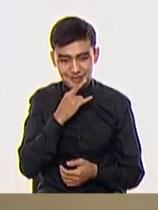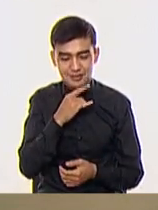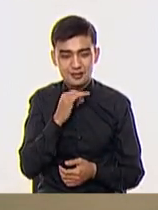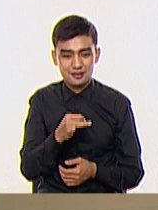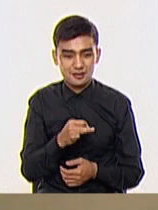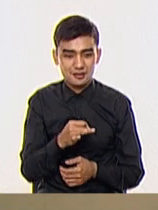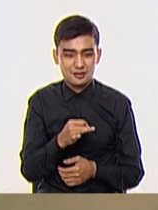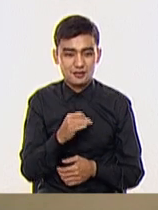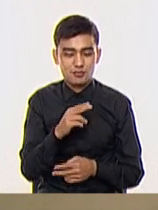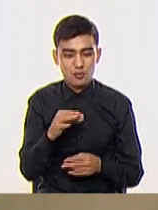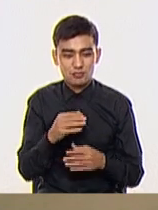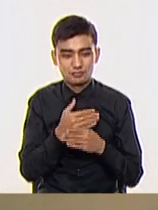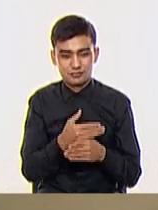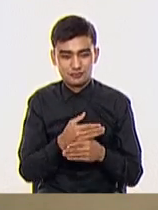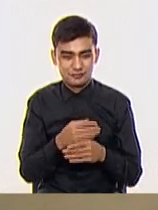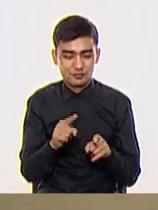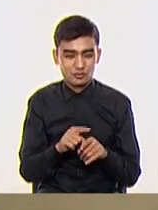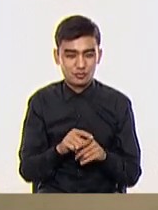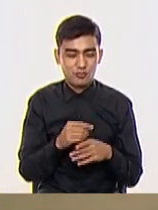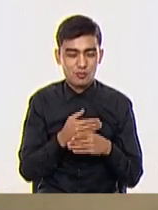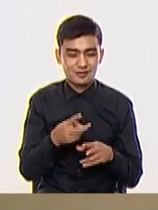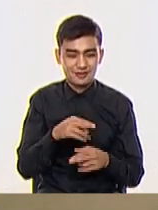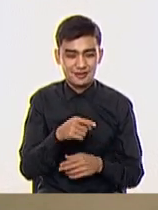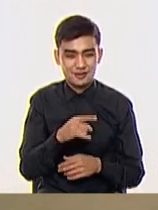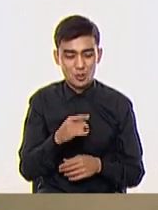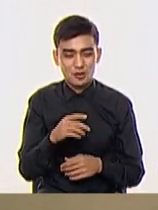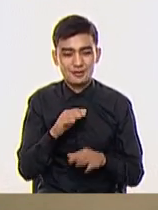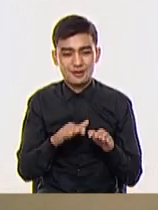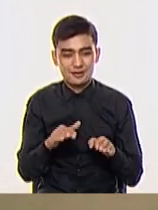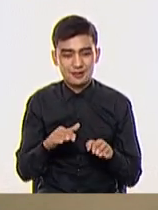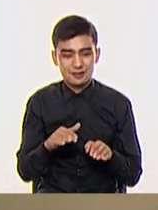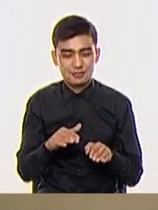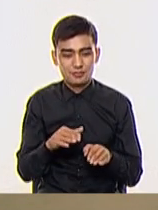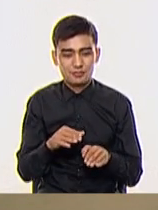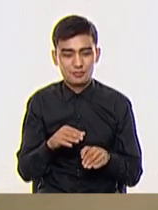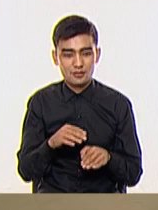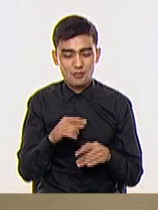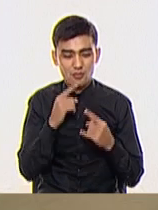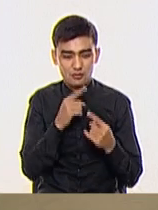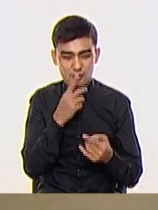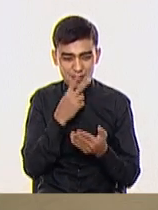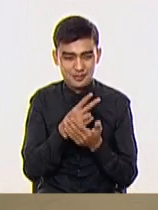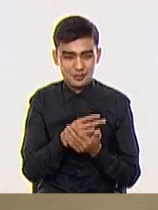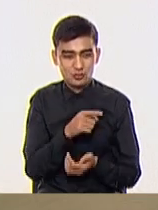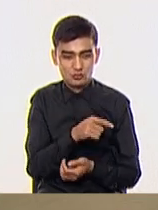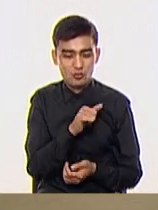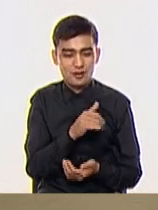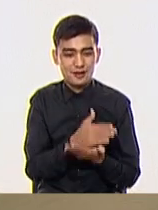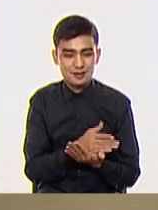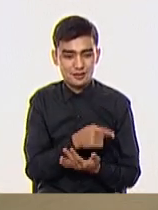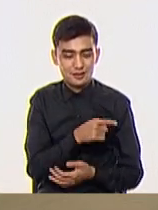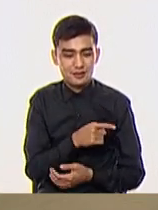по оказанию реабилитационной помощи детям с противопоказаниями они у него есть это